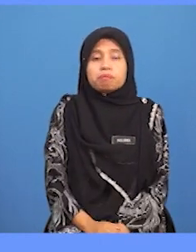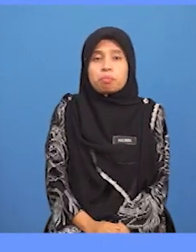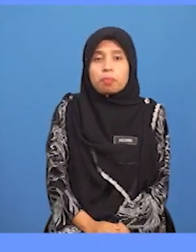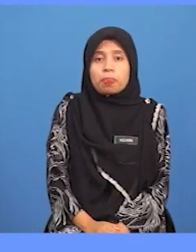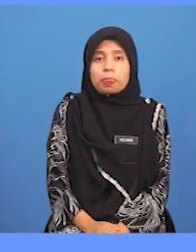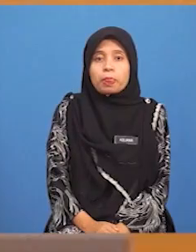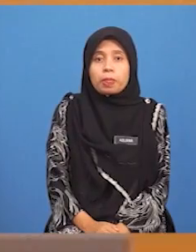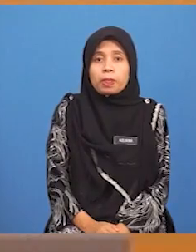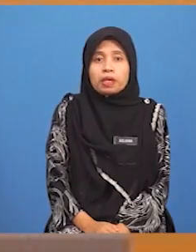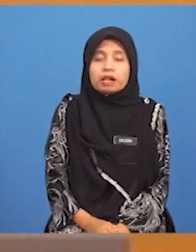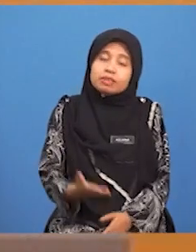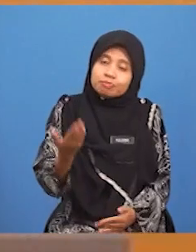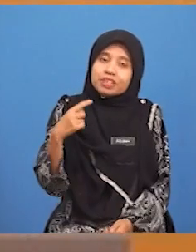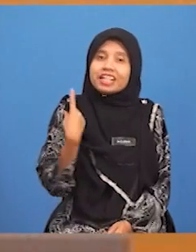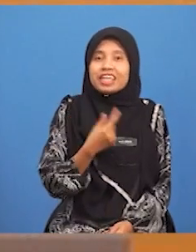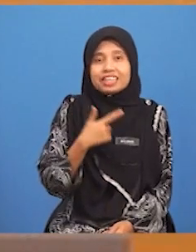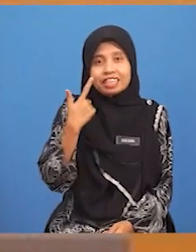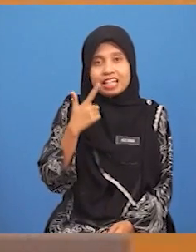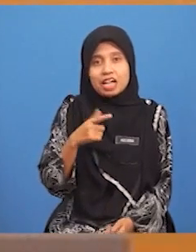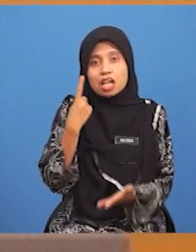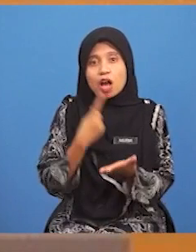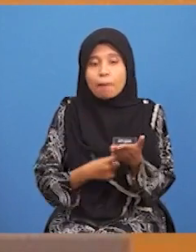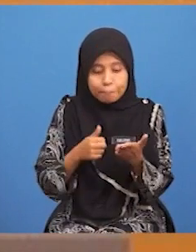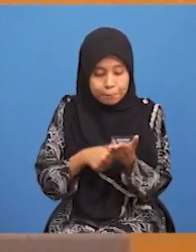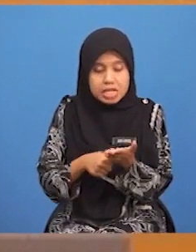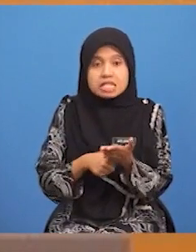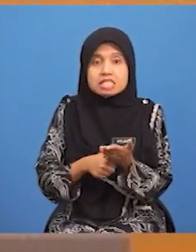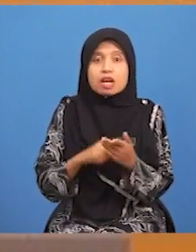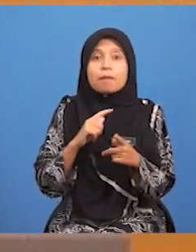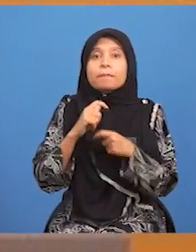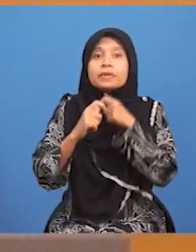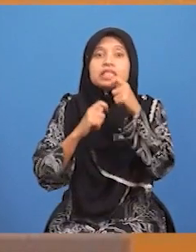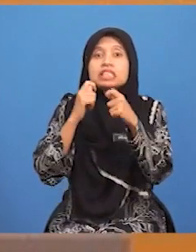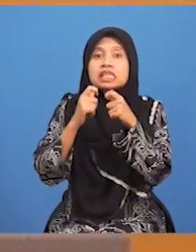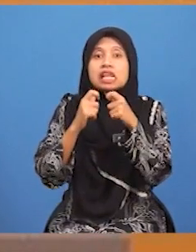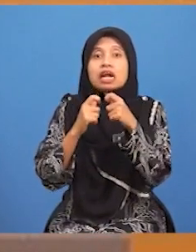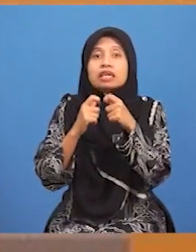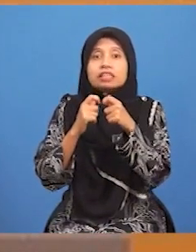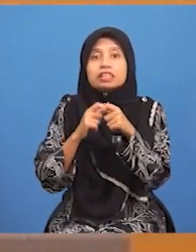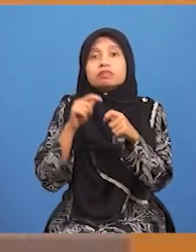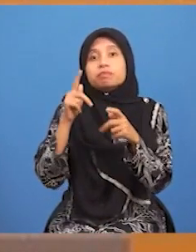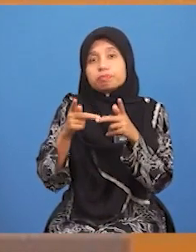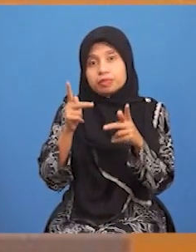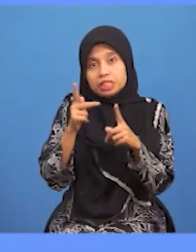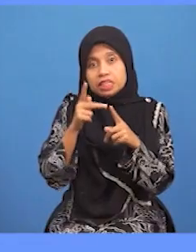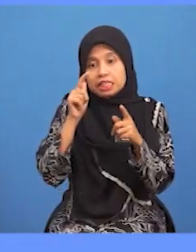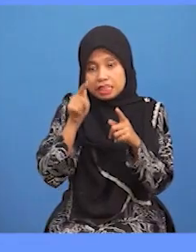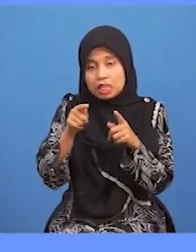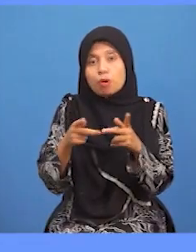15,330 unit. Mari kita lihat apa pula kesan peningkatan kos tetap kepada titik pulang